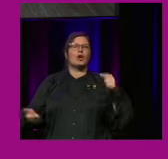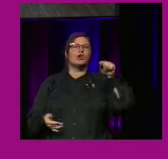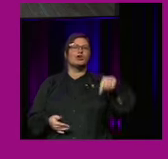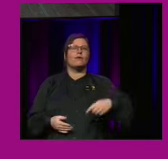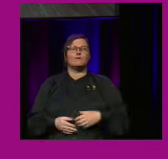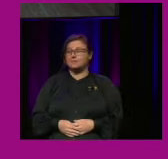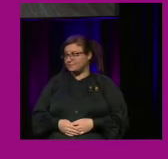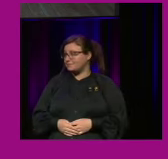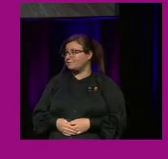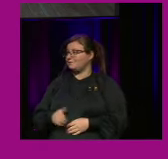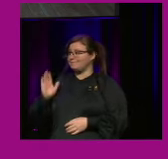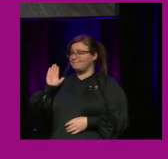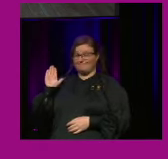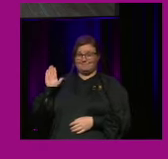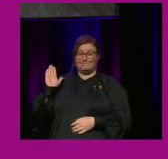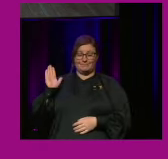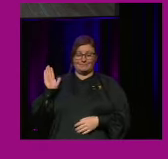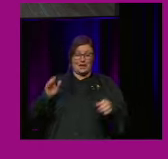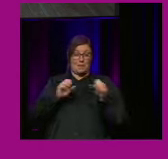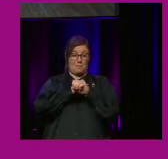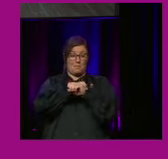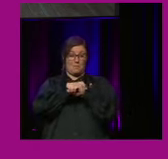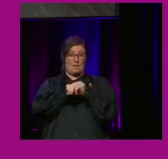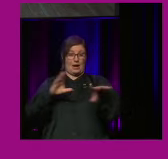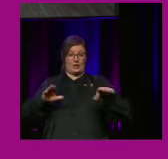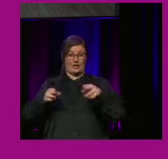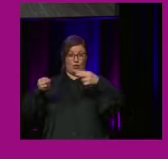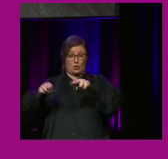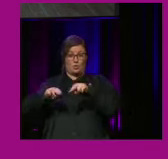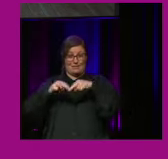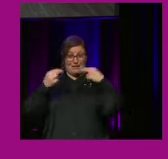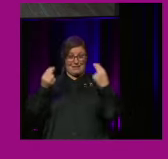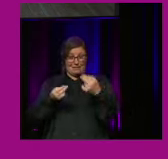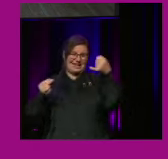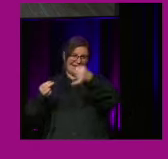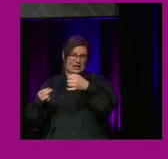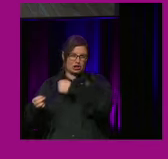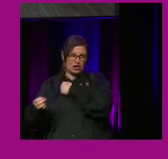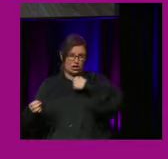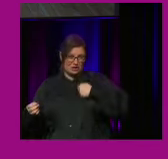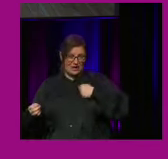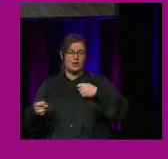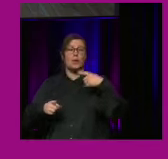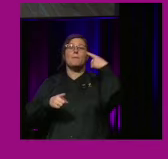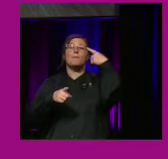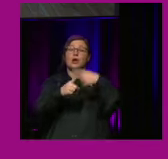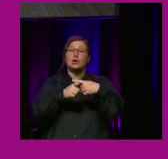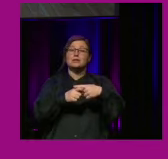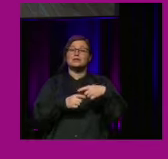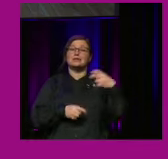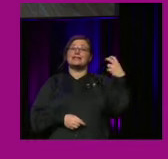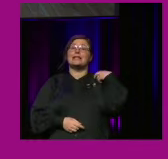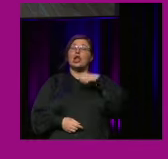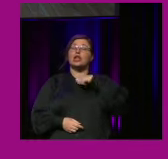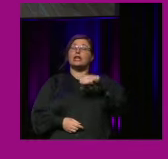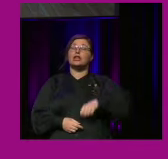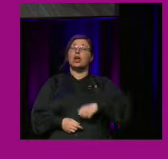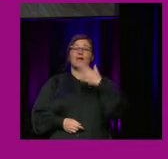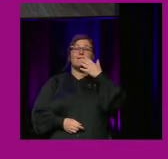en majoritet av domare i nämnden, i styrelsen, och att generaldirektören utses av denna